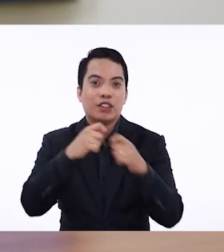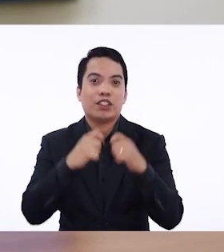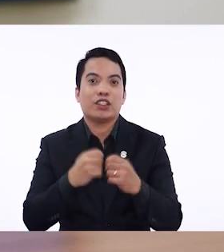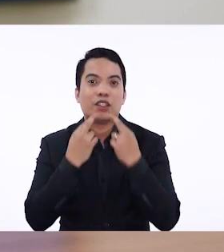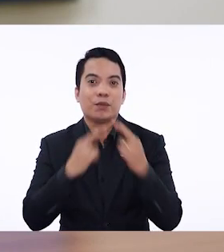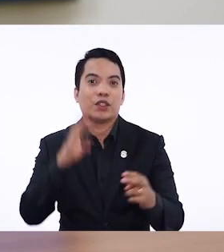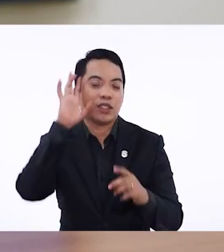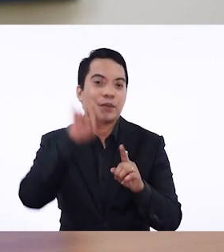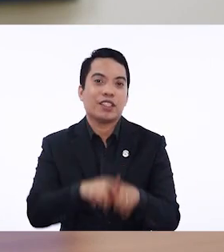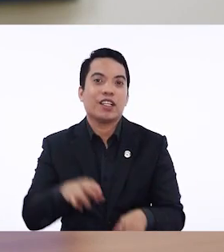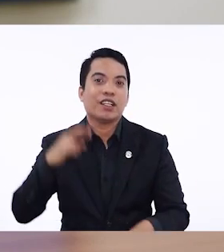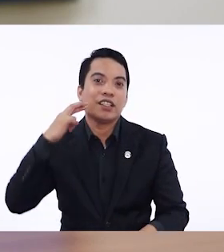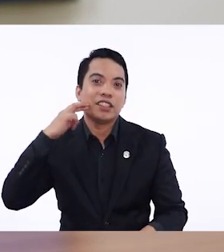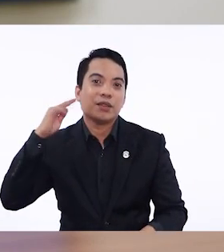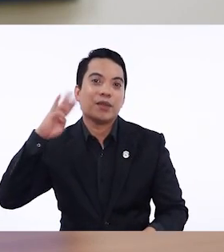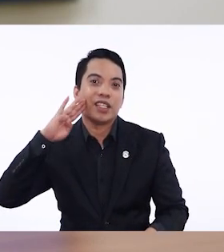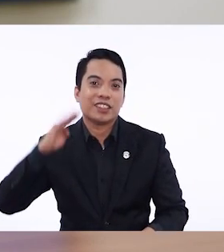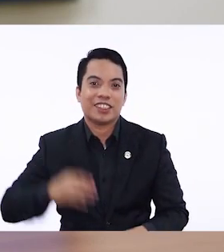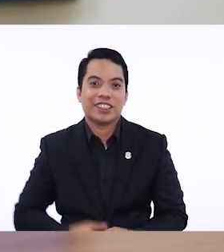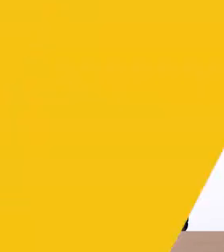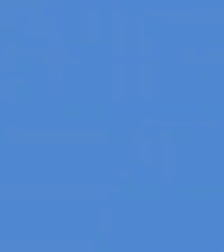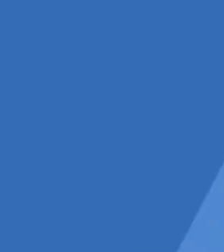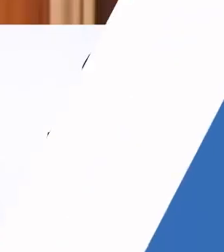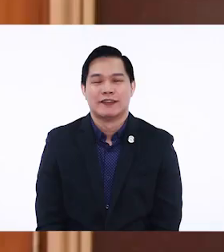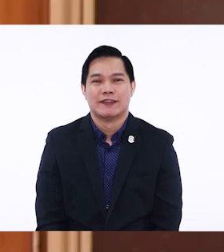report ni kapatid na Regine Balasa.